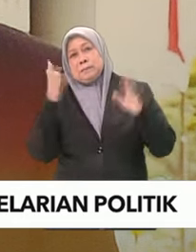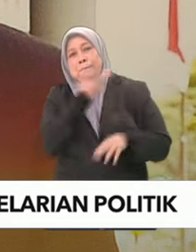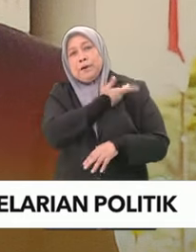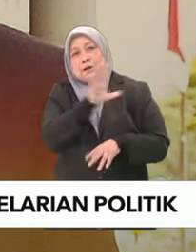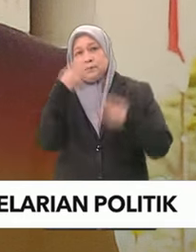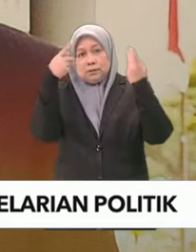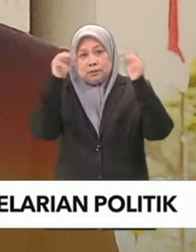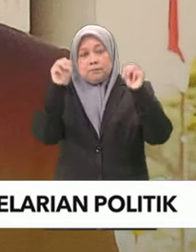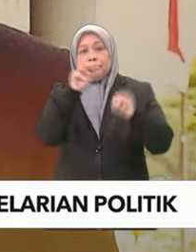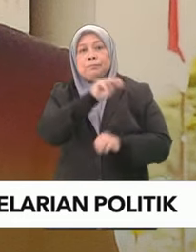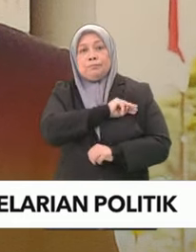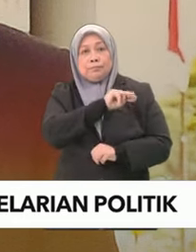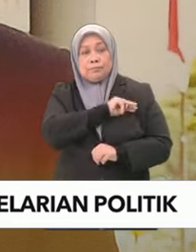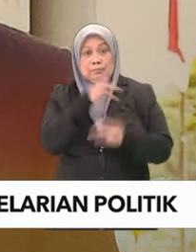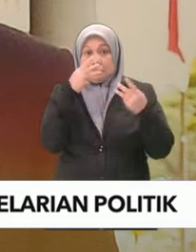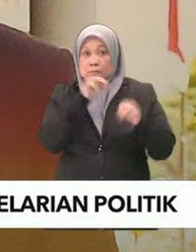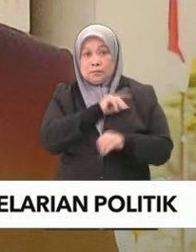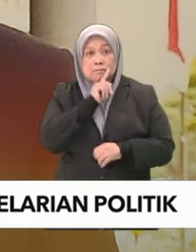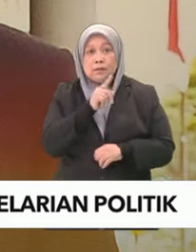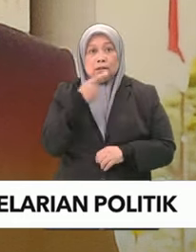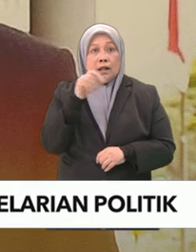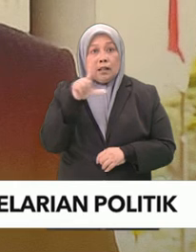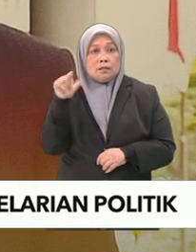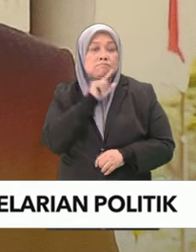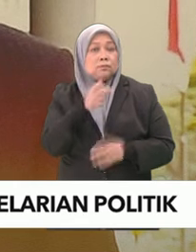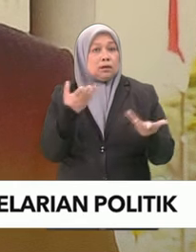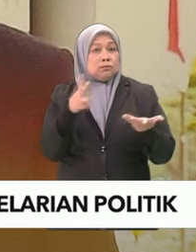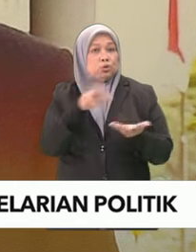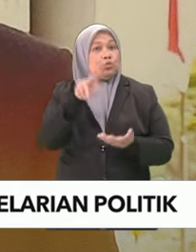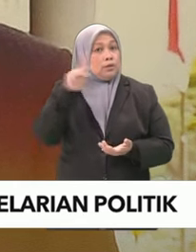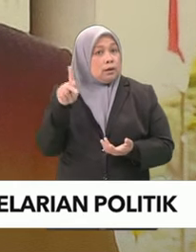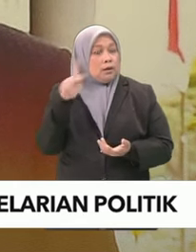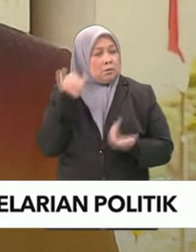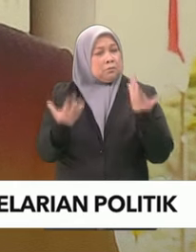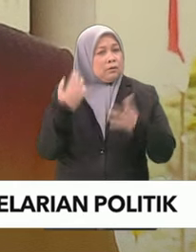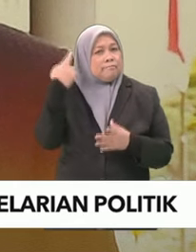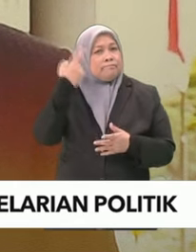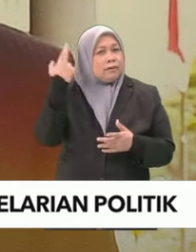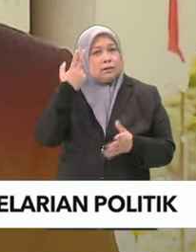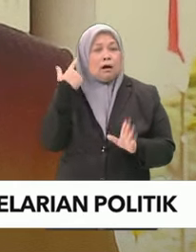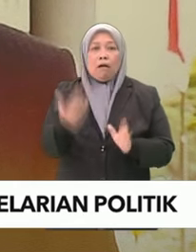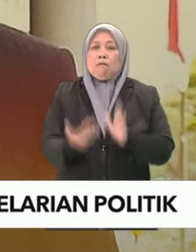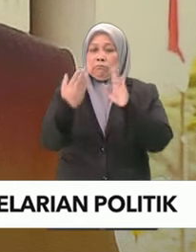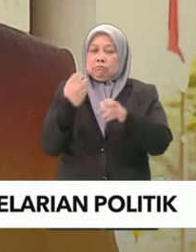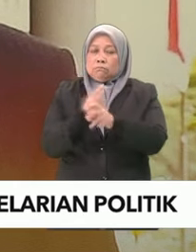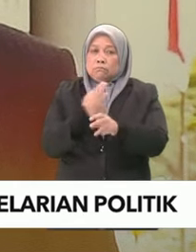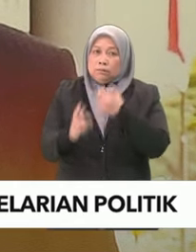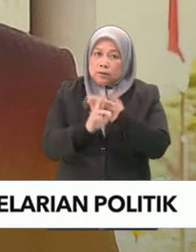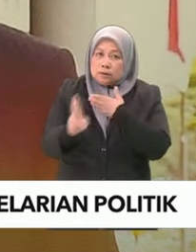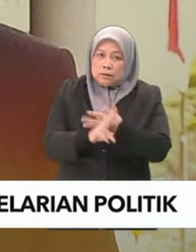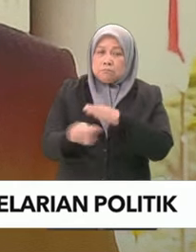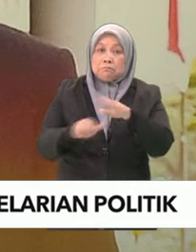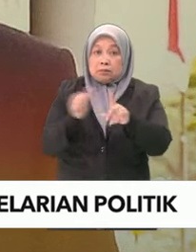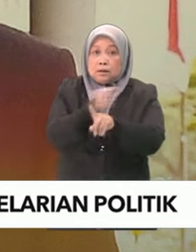Perdana Menteri Lee long mendakwa statusnya ditentukan United Kingdom mengambil kira faktor menghadapi risiko penganayaan